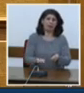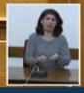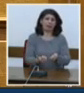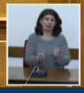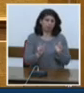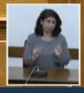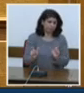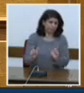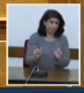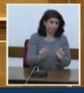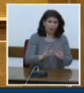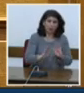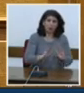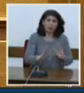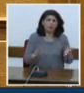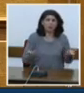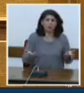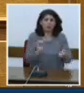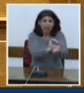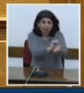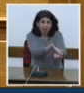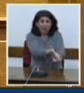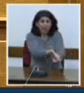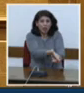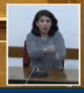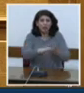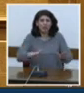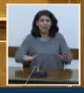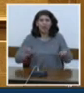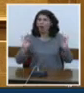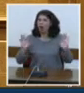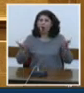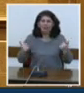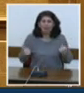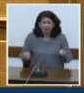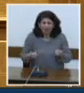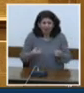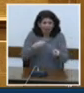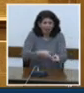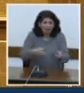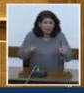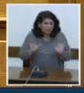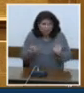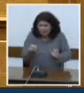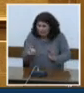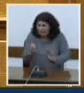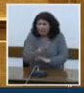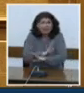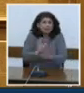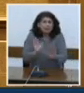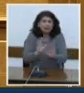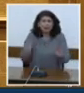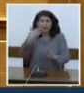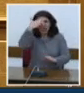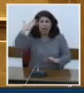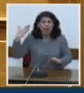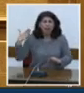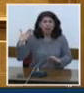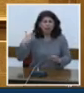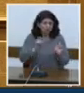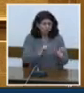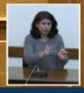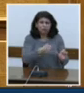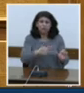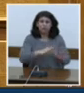αστυνομίας, φυλακισμένα, χωρίς να έχουν διαπράξει το παραμικρό αδίκημα. Και ναι, κύριε Τσίπρα, είπα